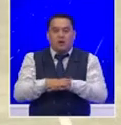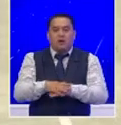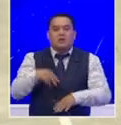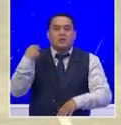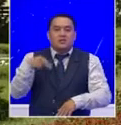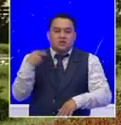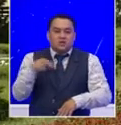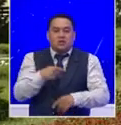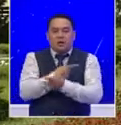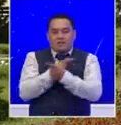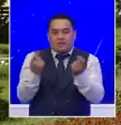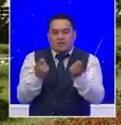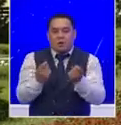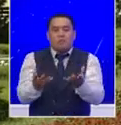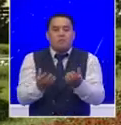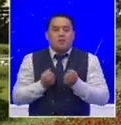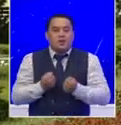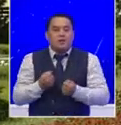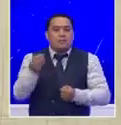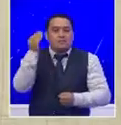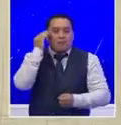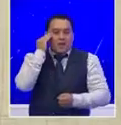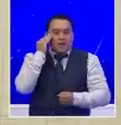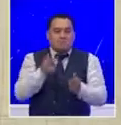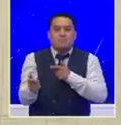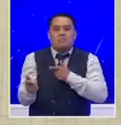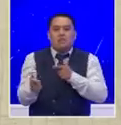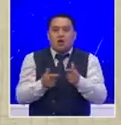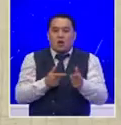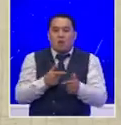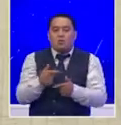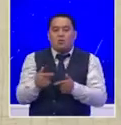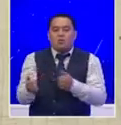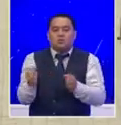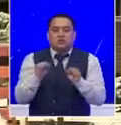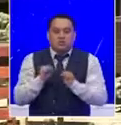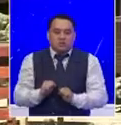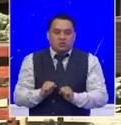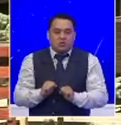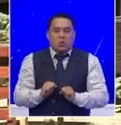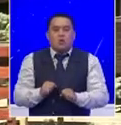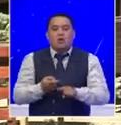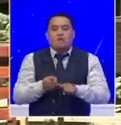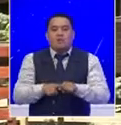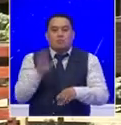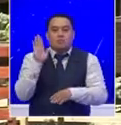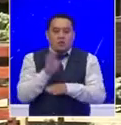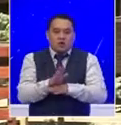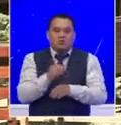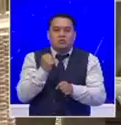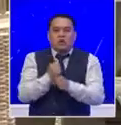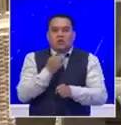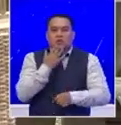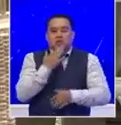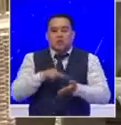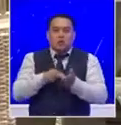призвал правительство, наряду с принятием экстренных мер, начать подготовку к длительной пандемии коронавируса. В этой связи поручено разработать